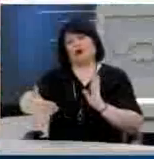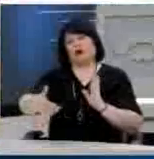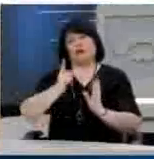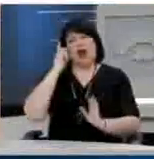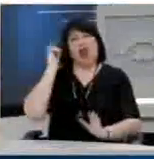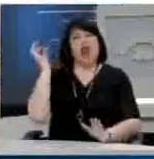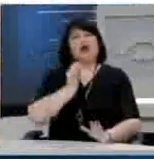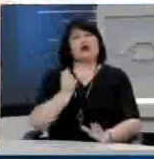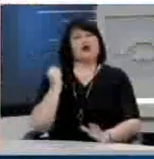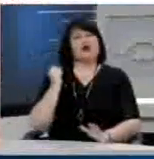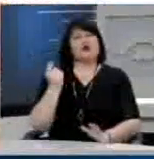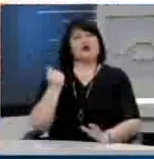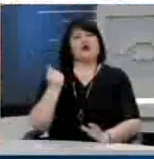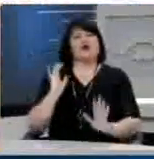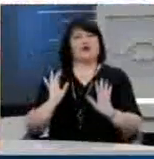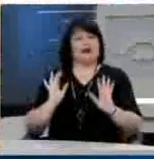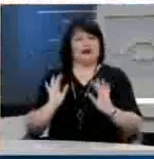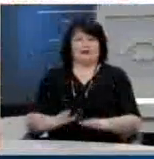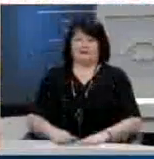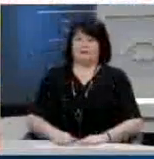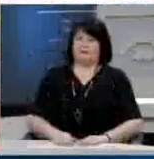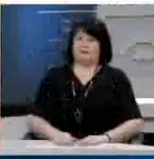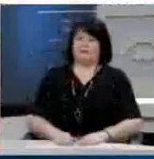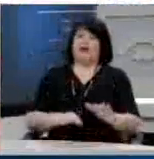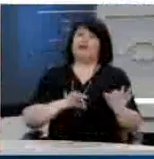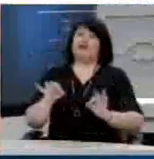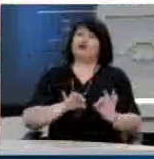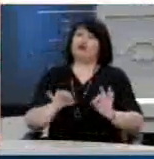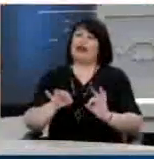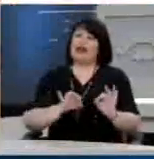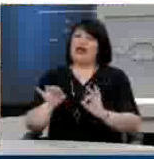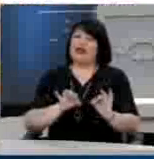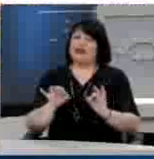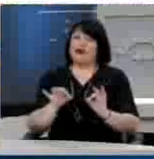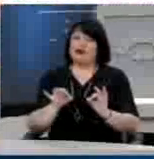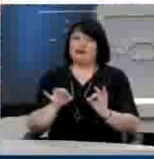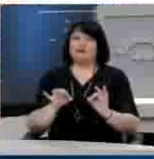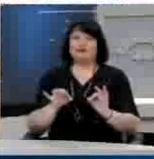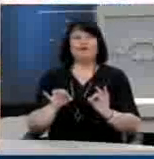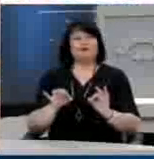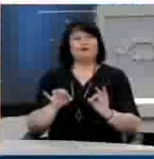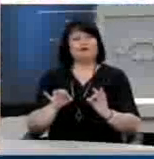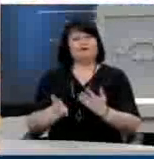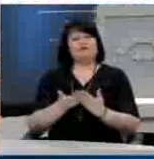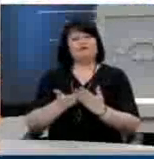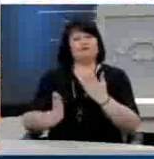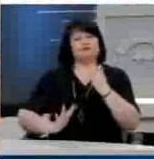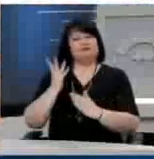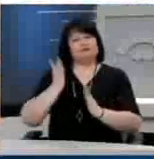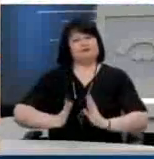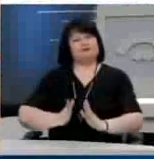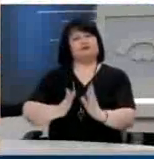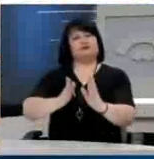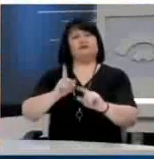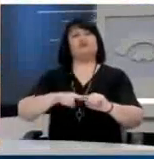λογική. Ένα σχέδιο το οποίο ενισχύει την ανάπτυξιακή πορεία της